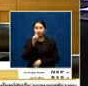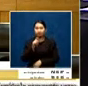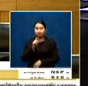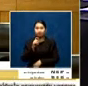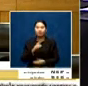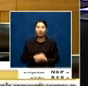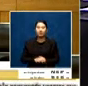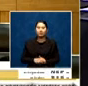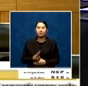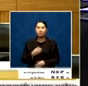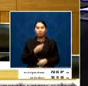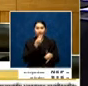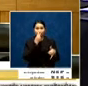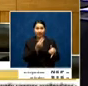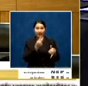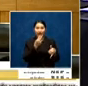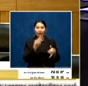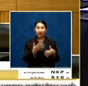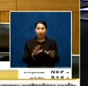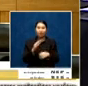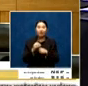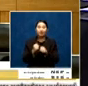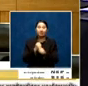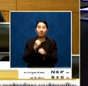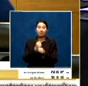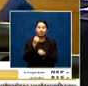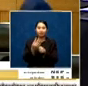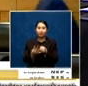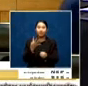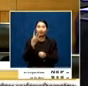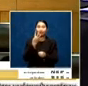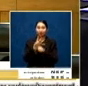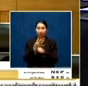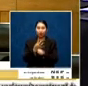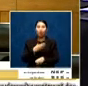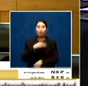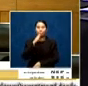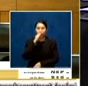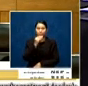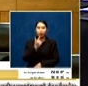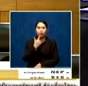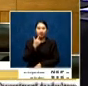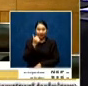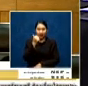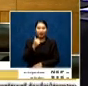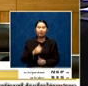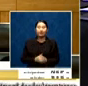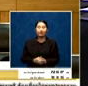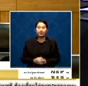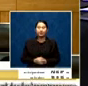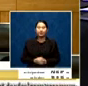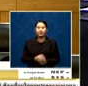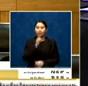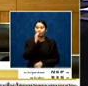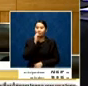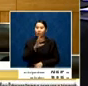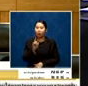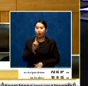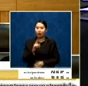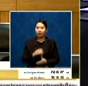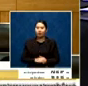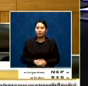อนเอาเฉพาะรัฐนูลนี้ครั้งก่อนประยุทธ์ก็ไม่ได้พูด คร ับไม่มีการซักถามไม่เมืองสิ้นแต่อันนี้8พรรคเจต